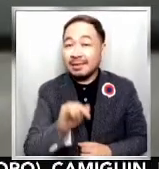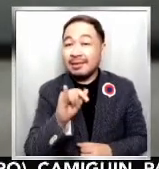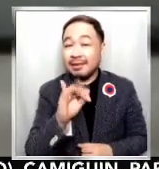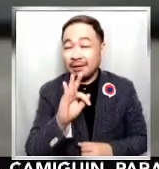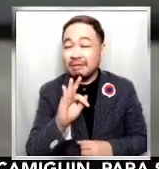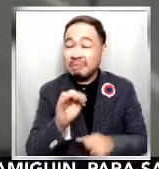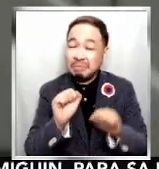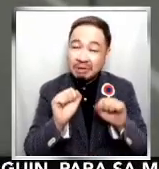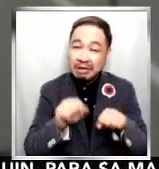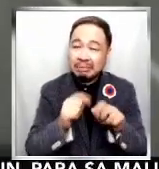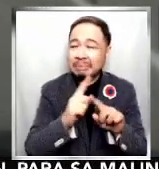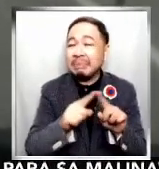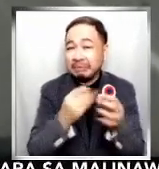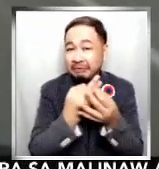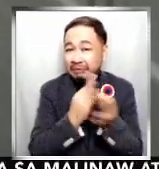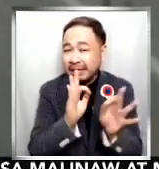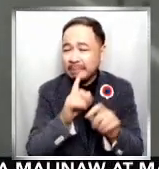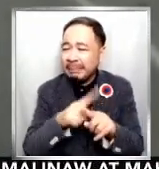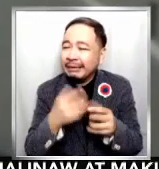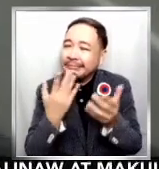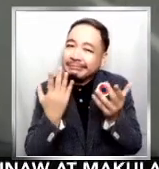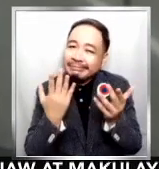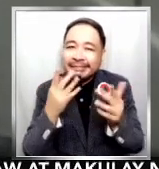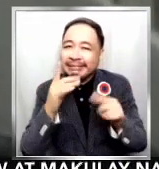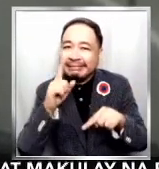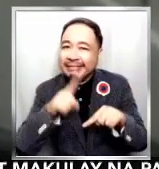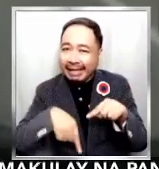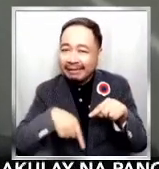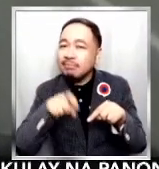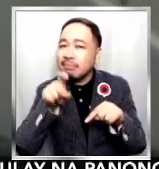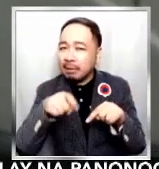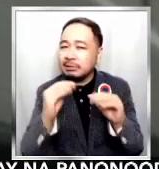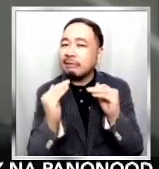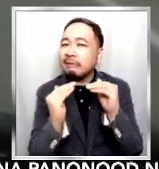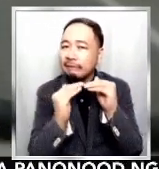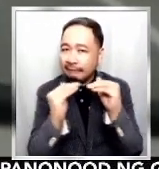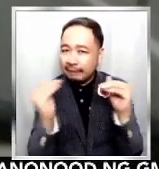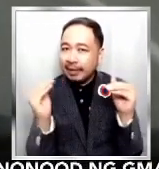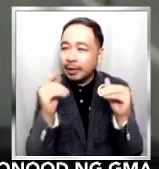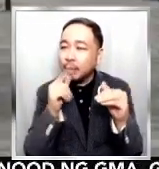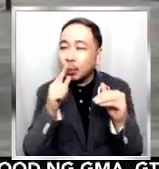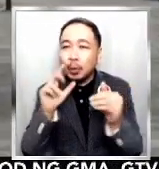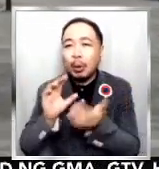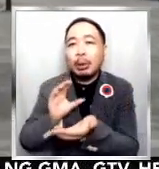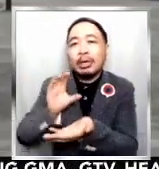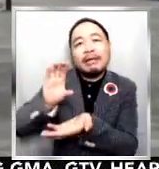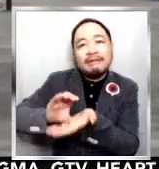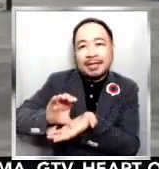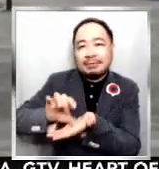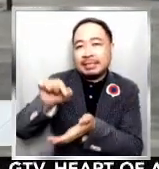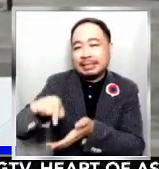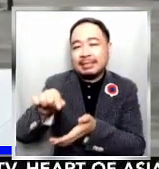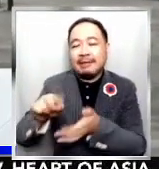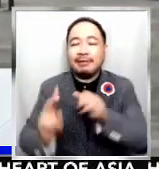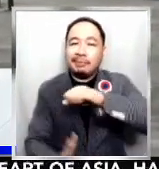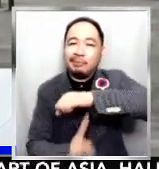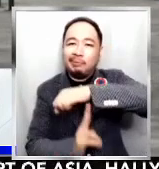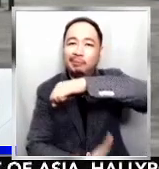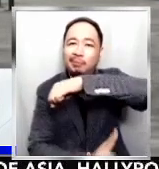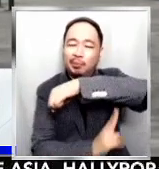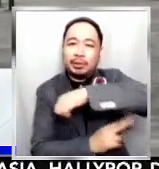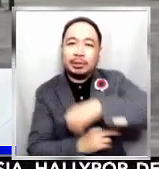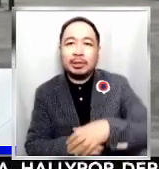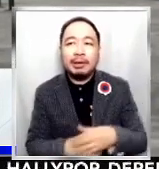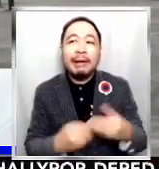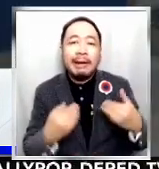tayo pwedeng maging unfair dito sa ating namuunan, yung ating investor. Meron naman daw review mechanism ang